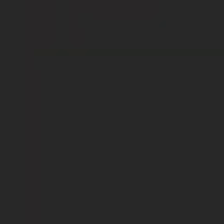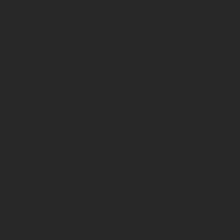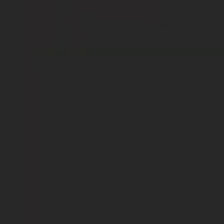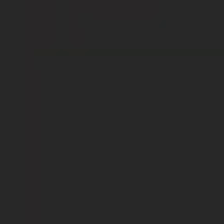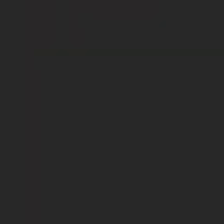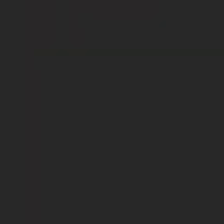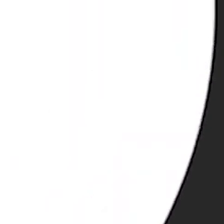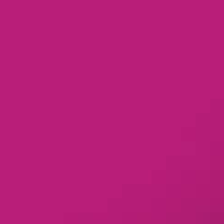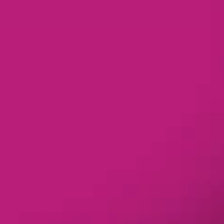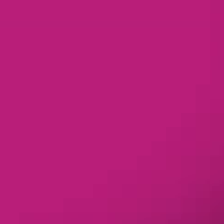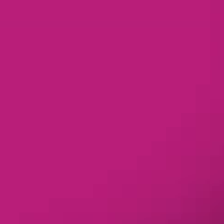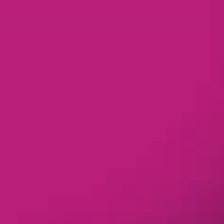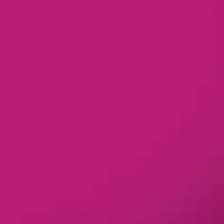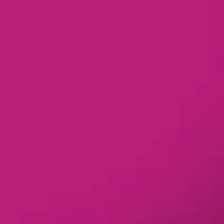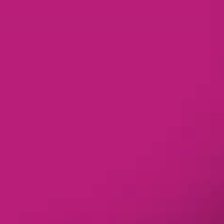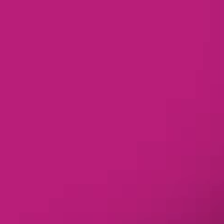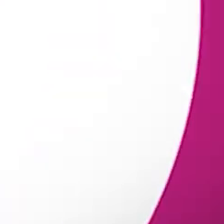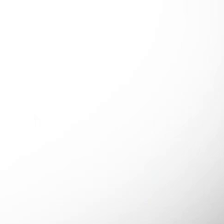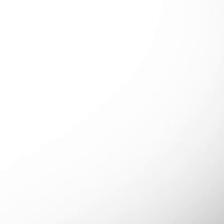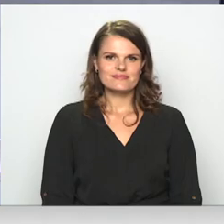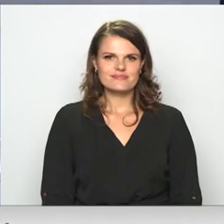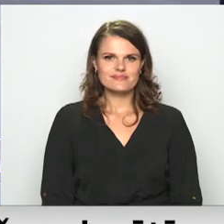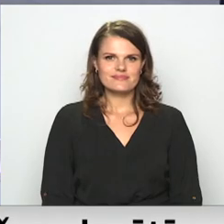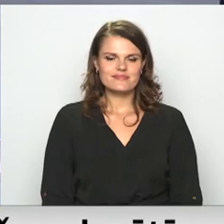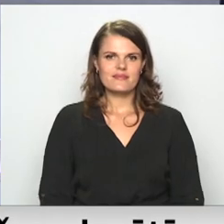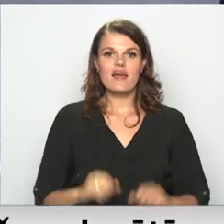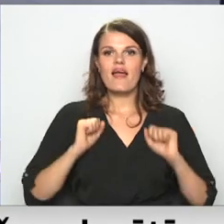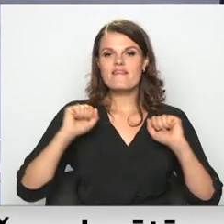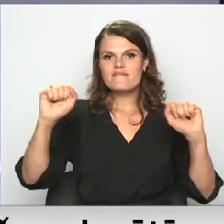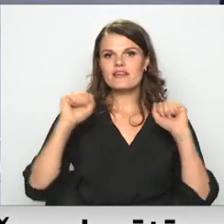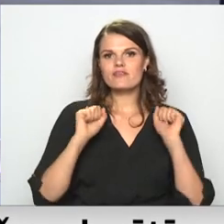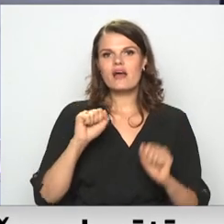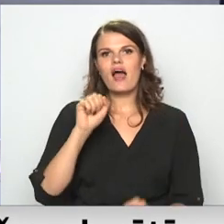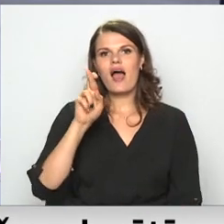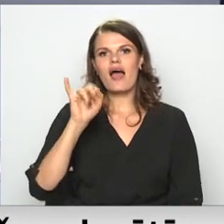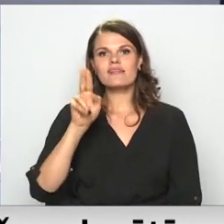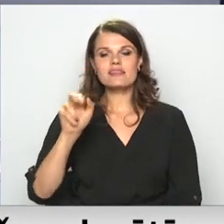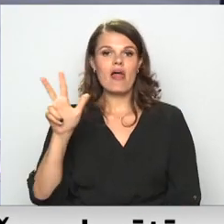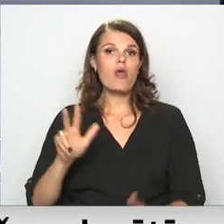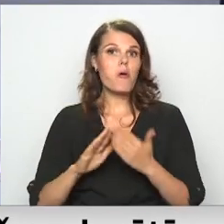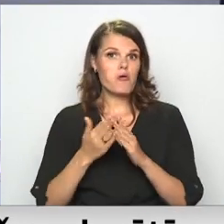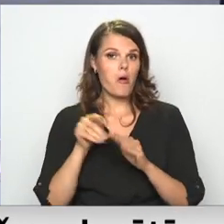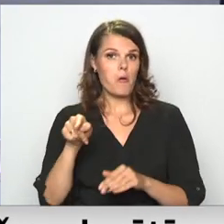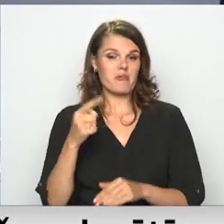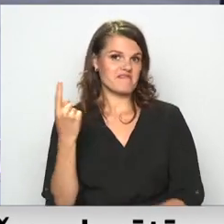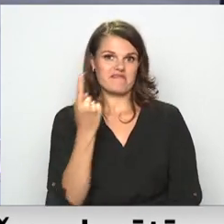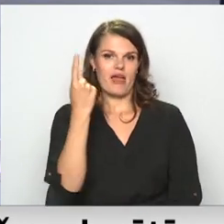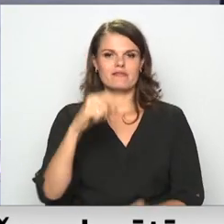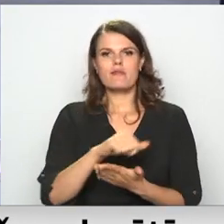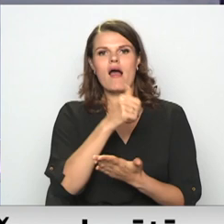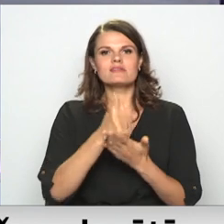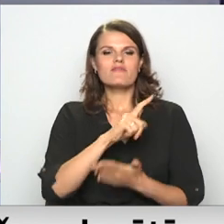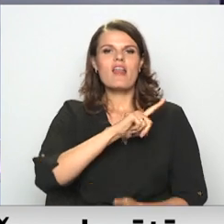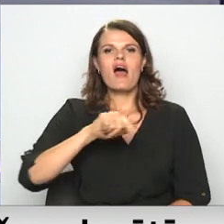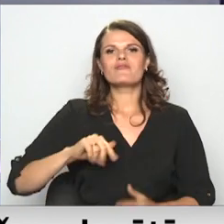Re! Viss ēters ir te! Vingrotāja Arina Oļenova no Daugavpils ir vienīgā, kas pārstāvēs